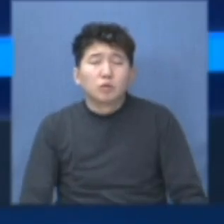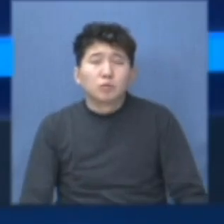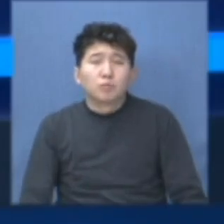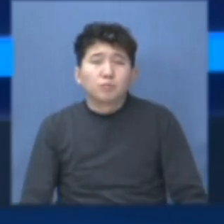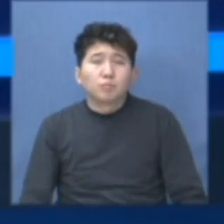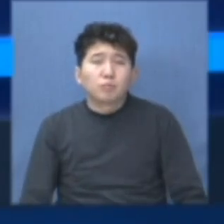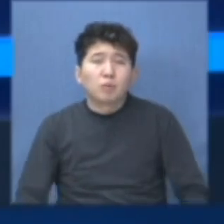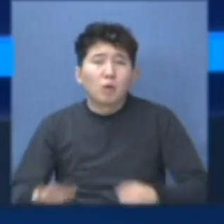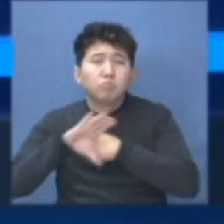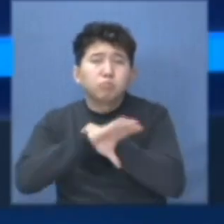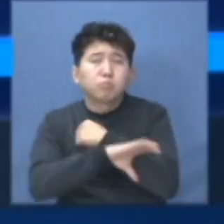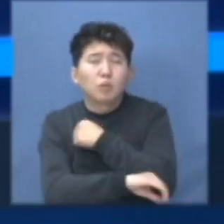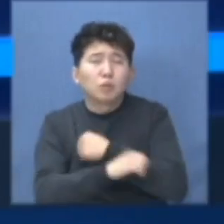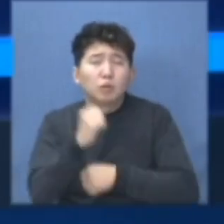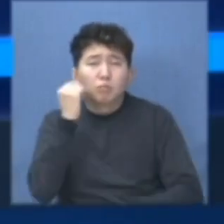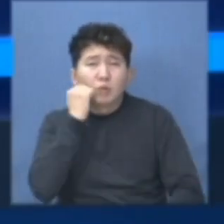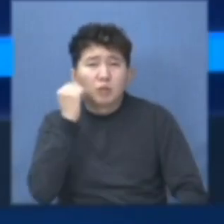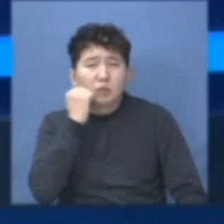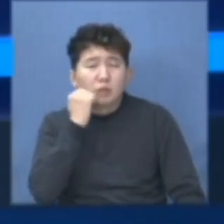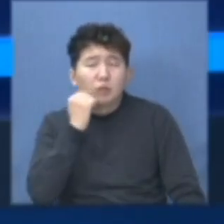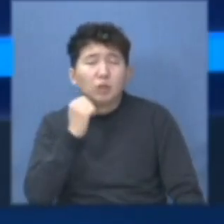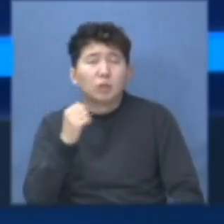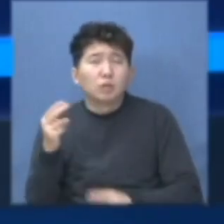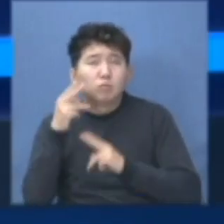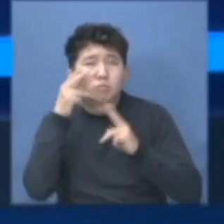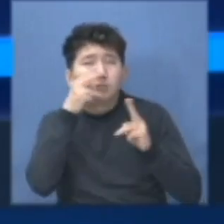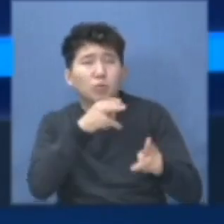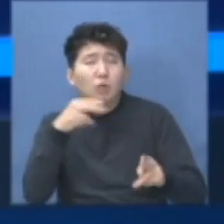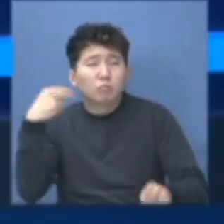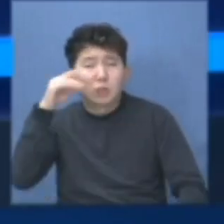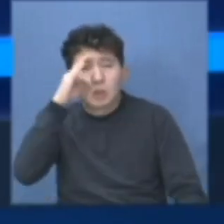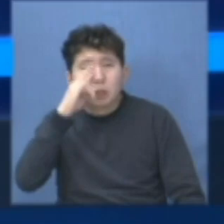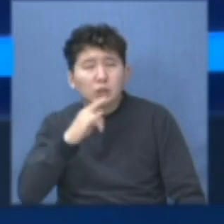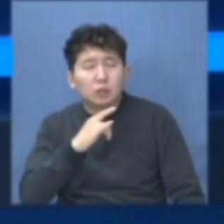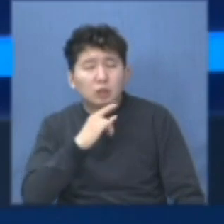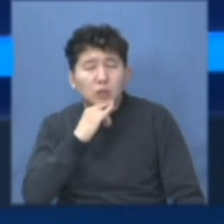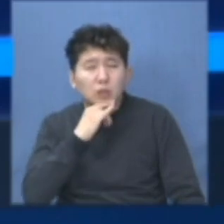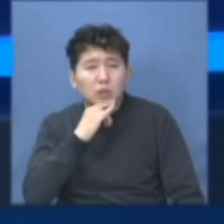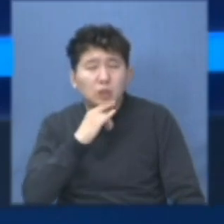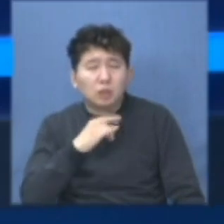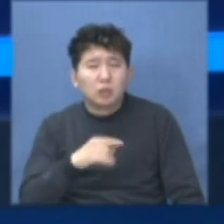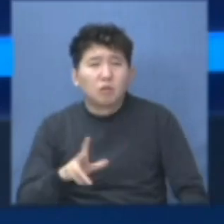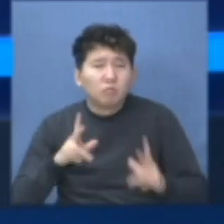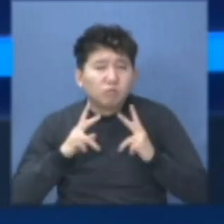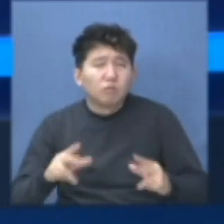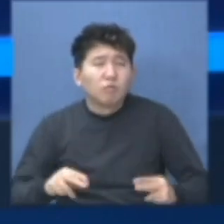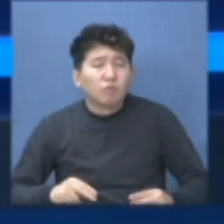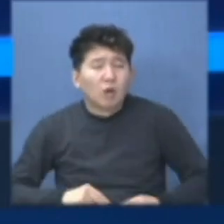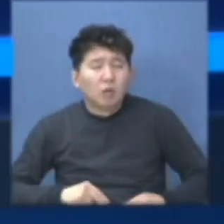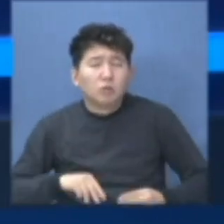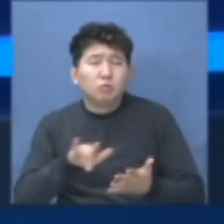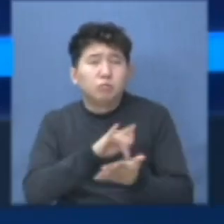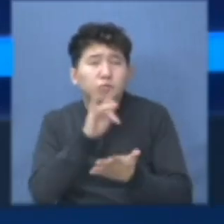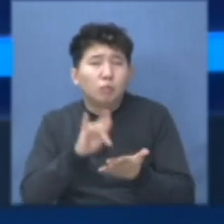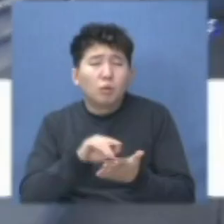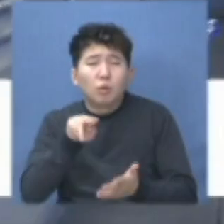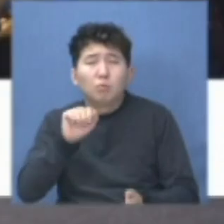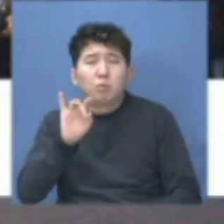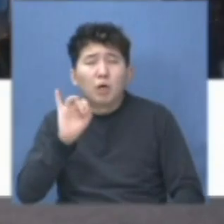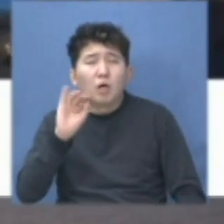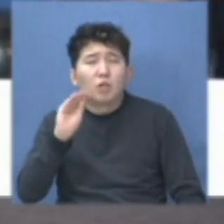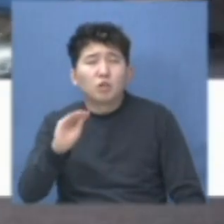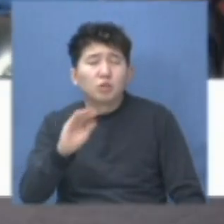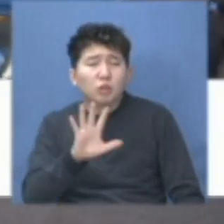После Москвы Касым Жомарт Токаев отправился с официальным визитом в Париж. Глава государства провел переговоры с президентом